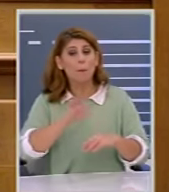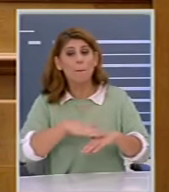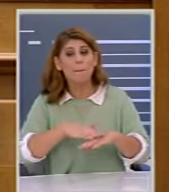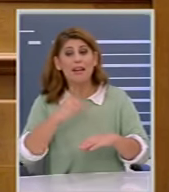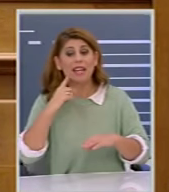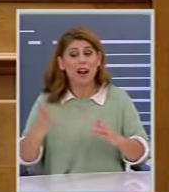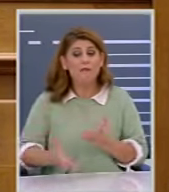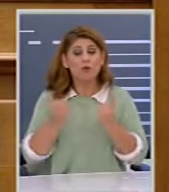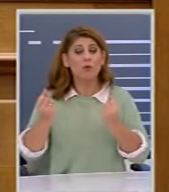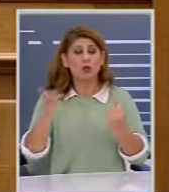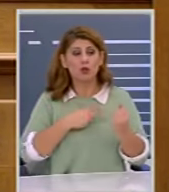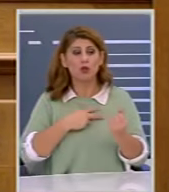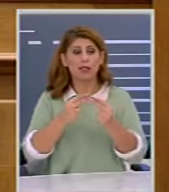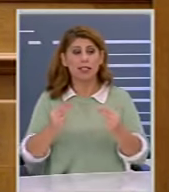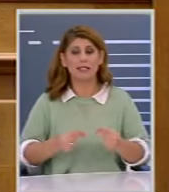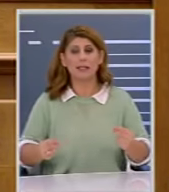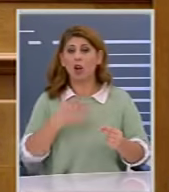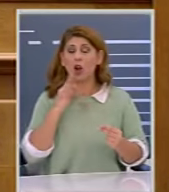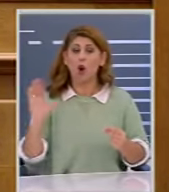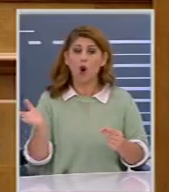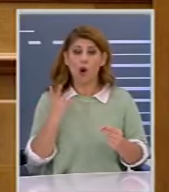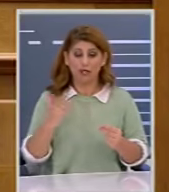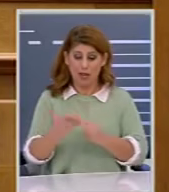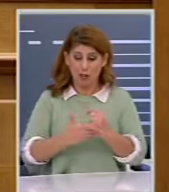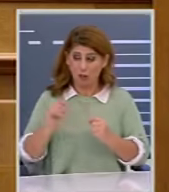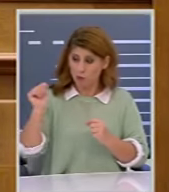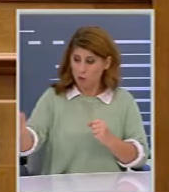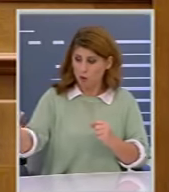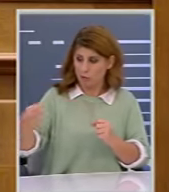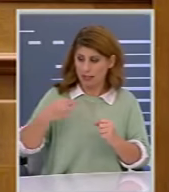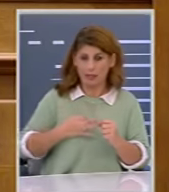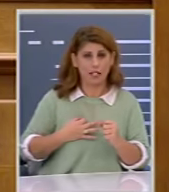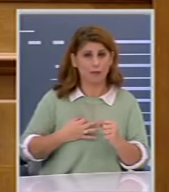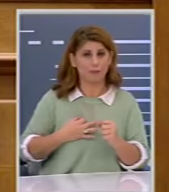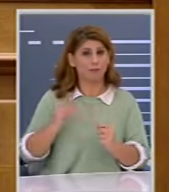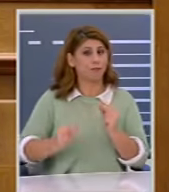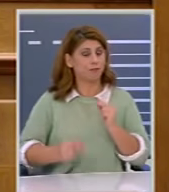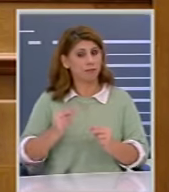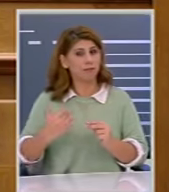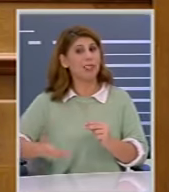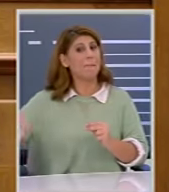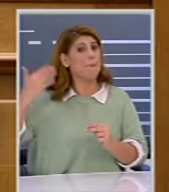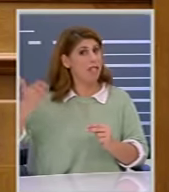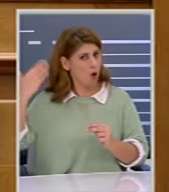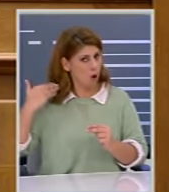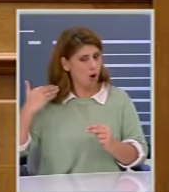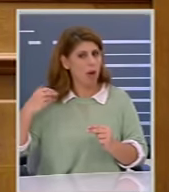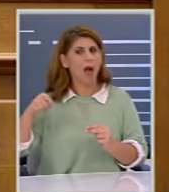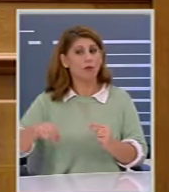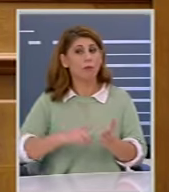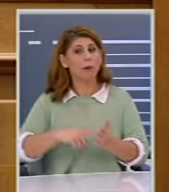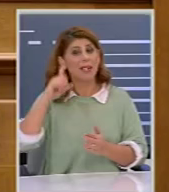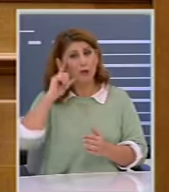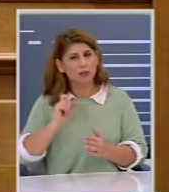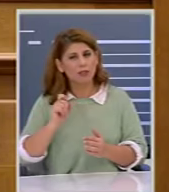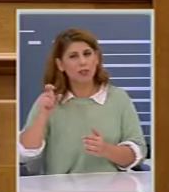τη σωστή λύση. Γιατί όταν οι αγρότες μας, οι ίδιοι μας λένε και οι αγρότησες, ότι το πρόβλημα είναι παλιό, αυτό πρέπει να το